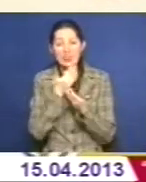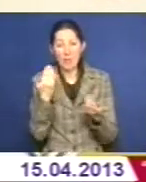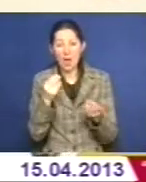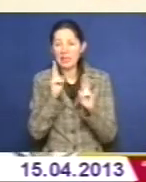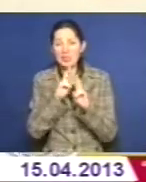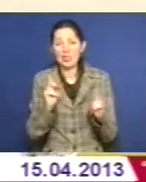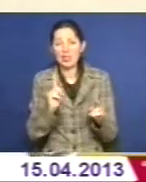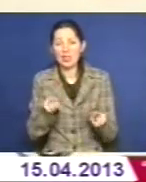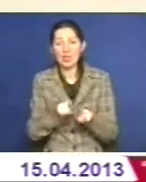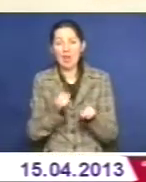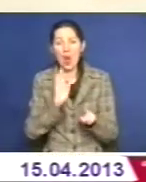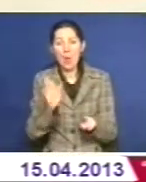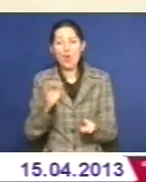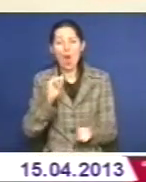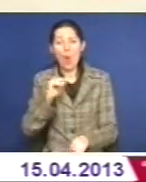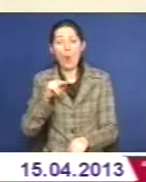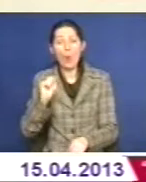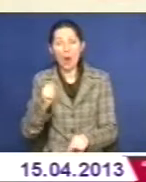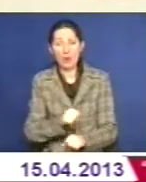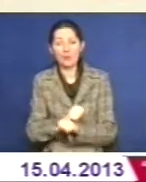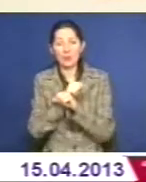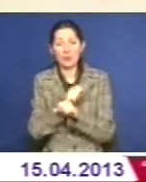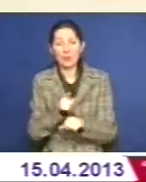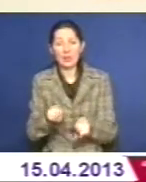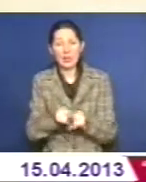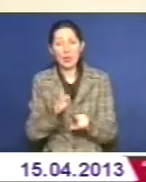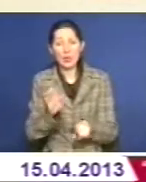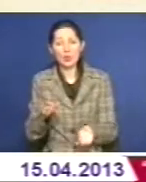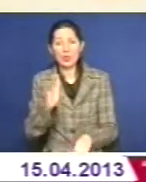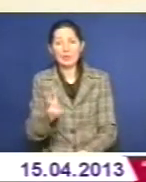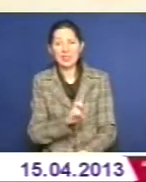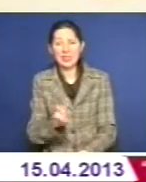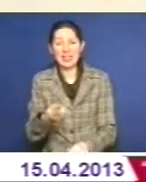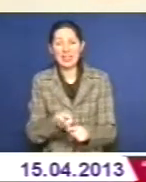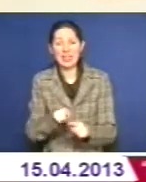не знати, чи таке буде УПА, і чи такі будуть священники, які він терпів